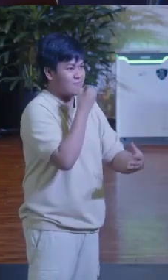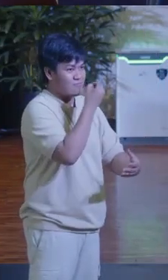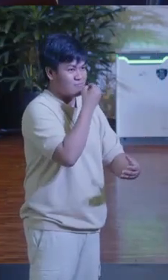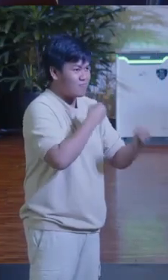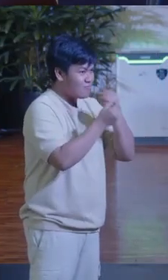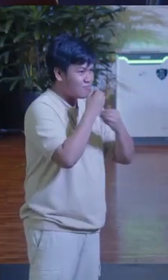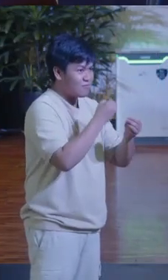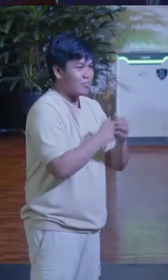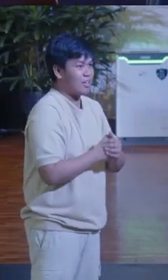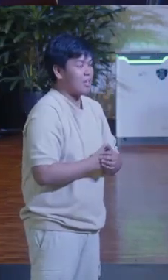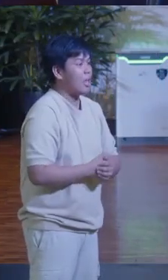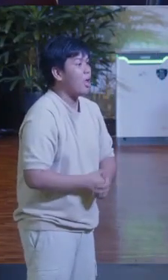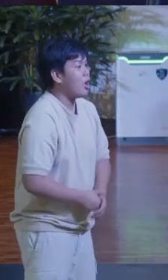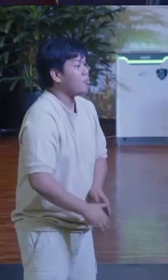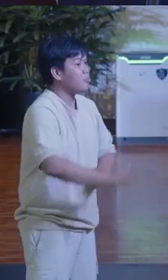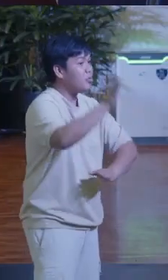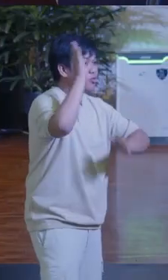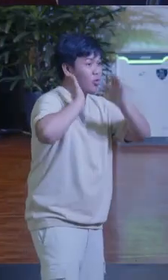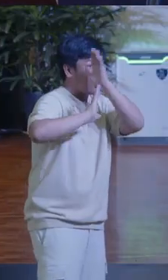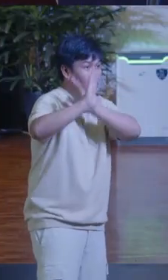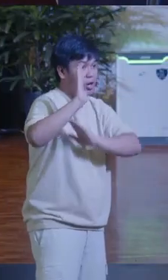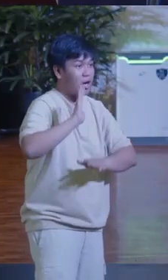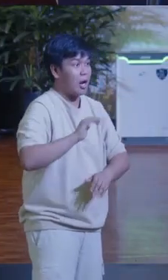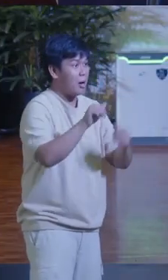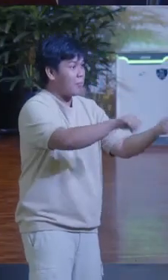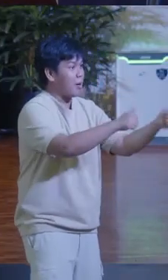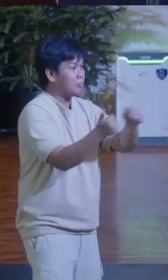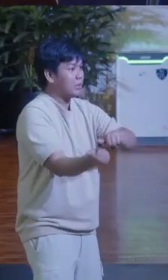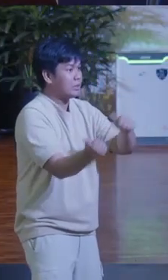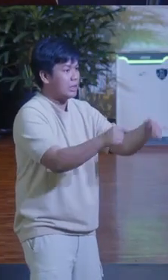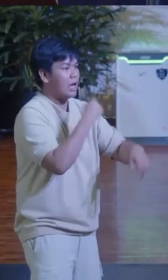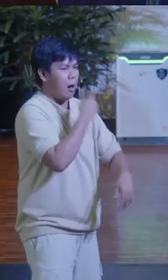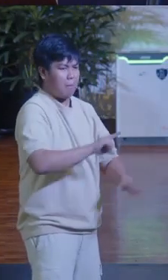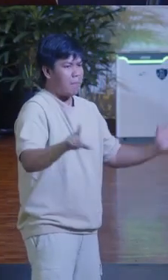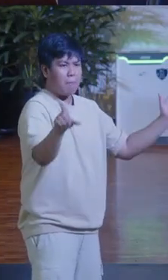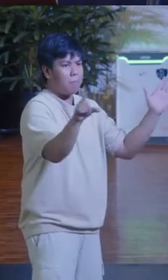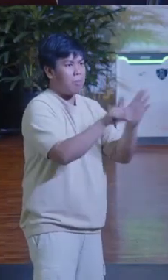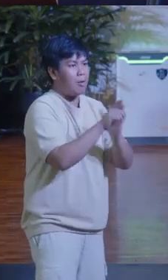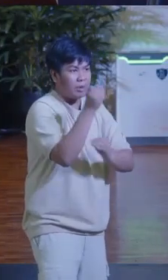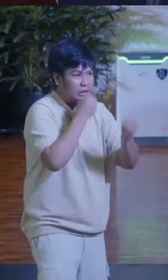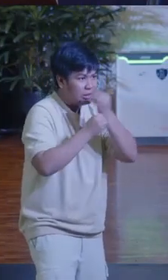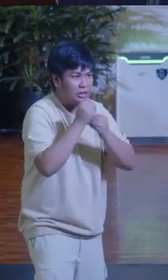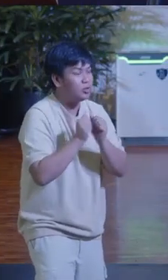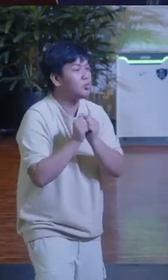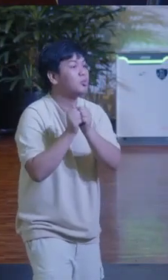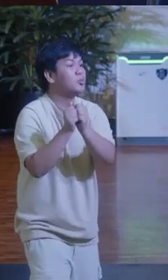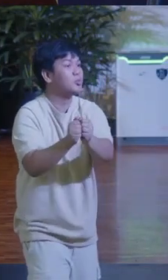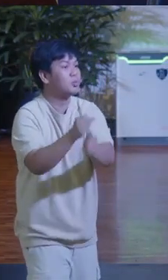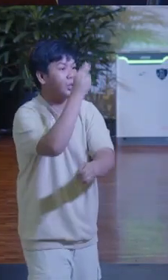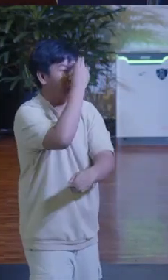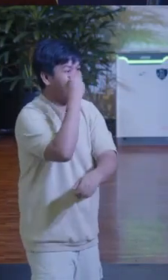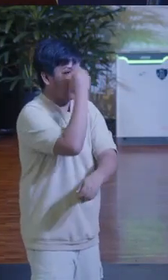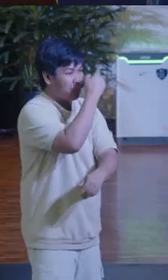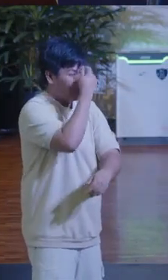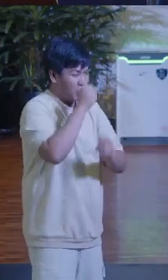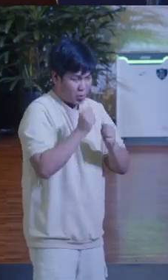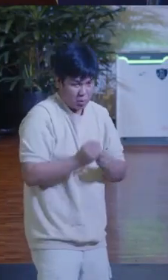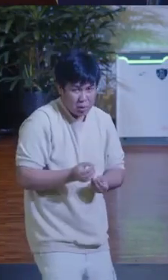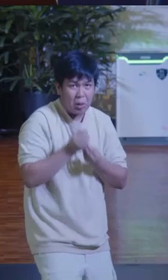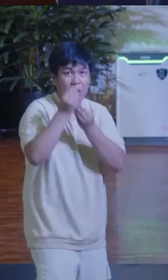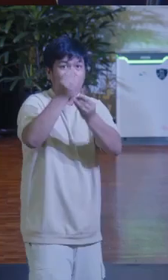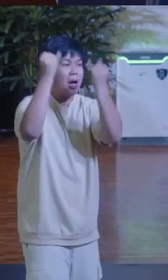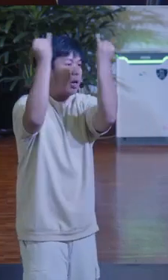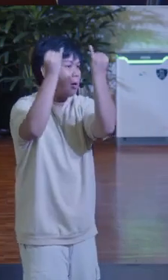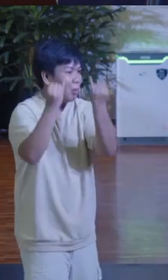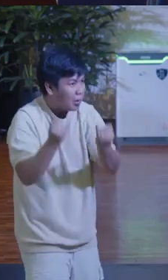huwag tayong makikipiyesta sa mga Katoliko kasi yung mga pagkain na yan ay kanilang inihain na sa